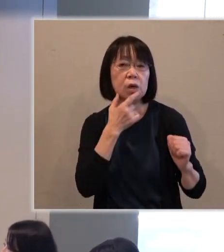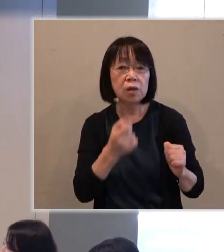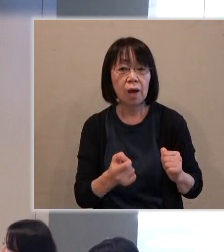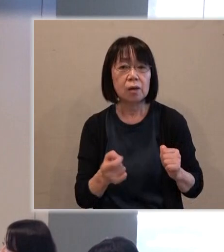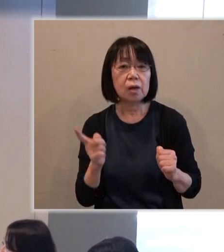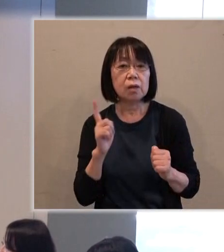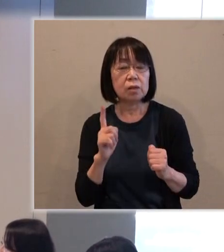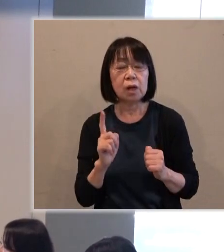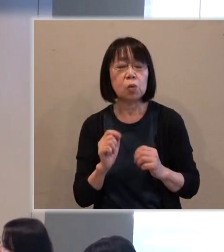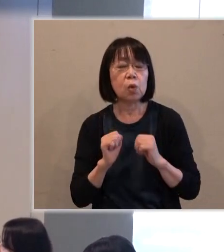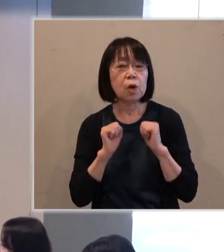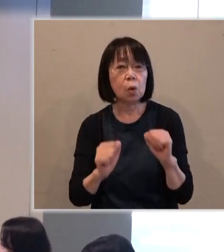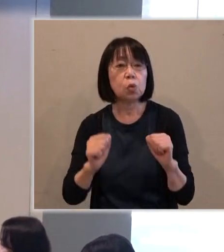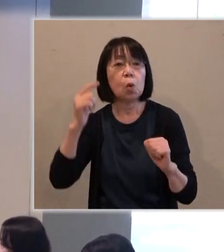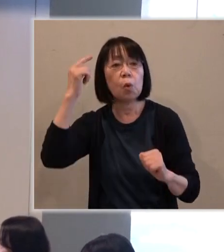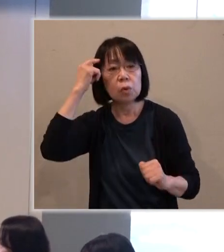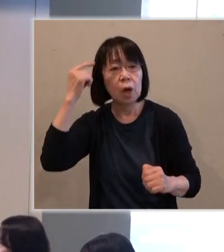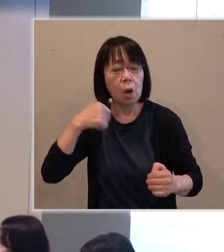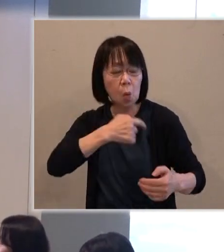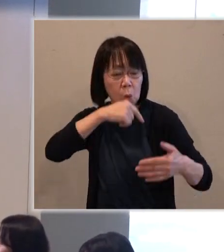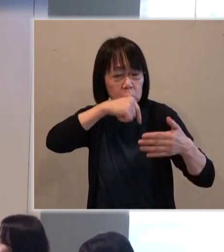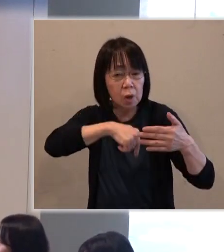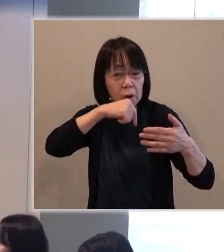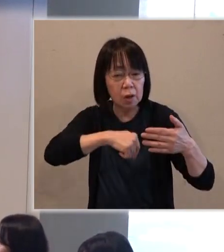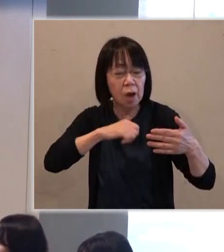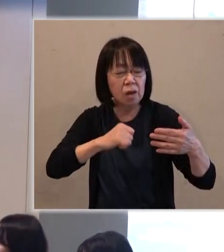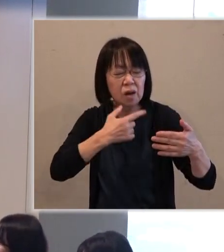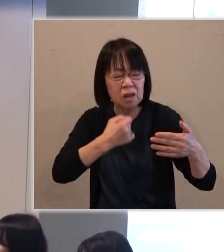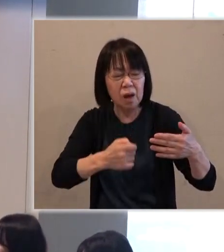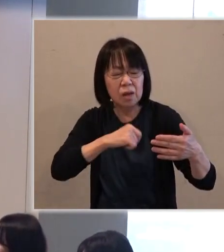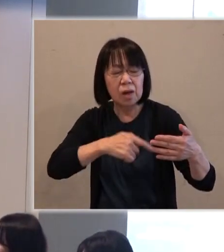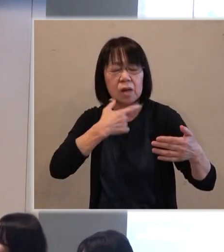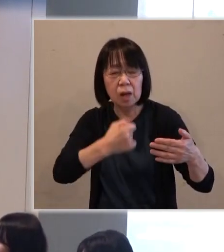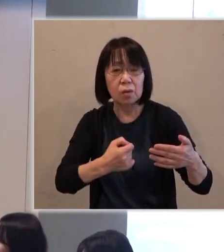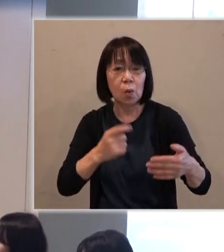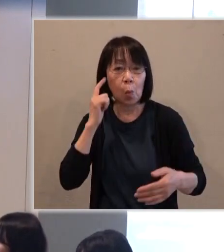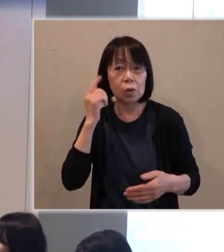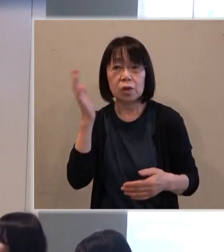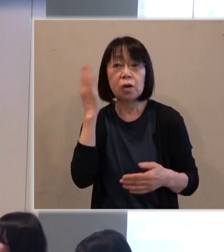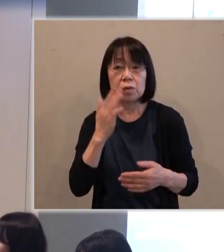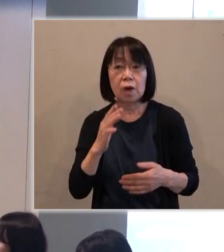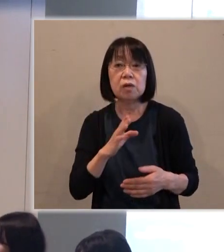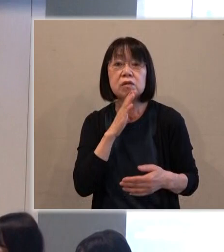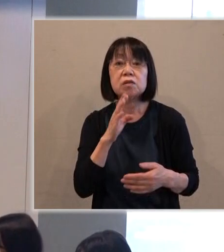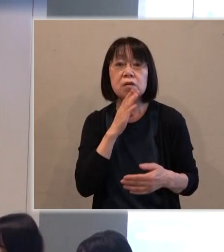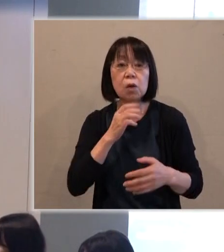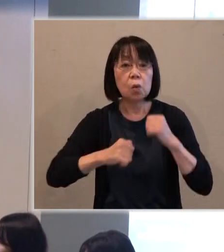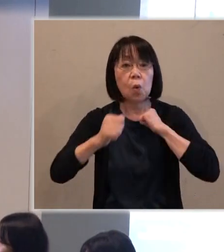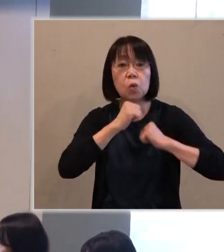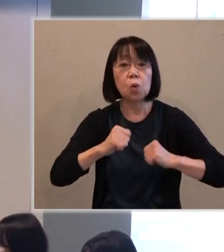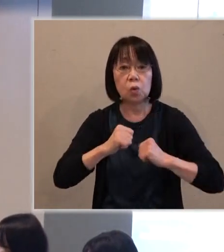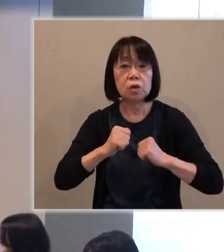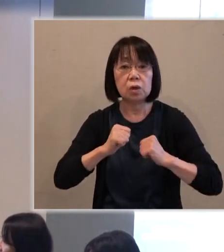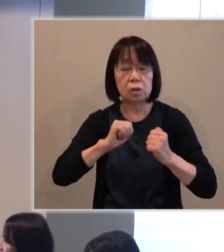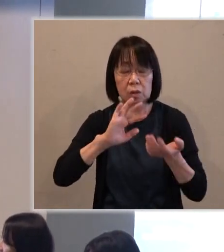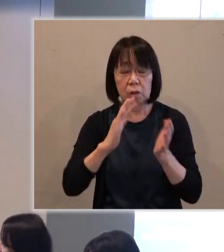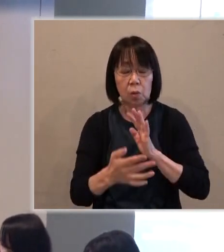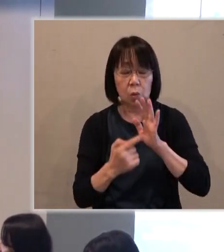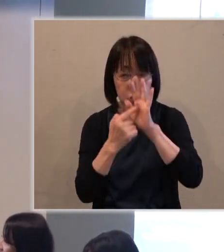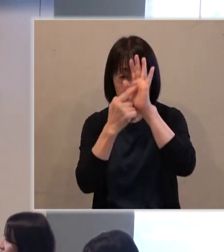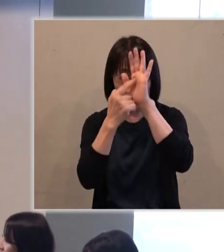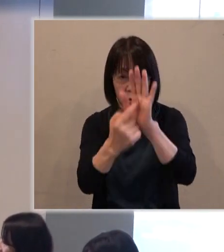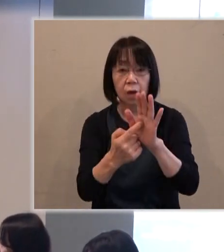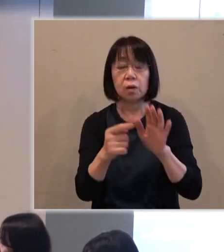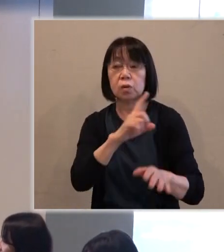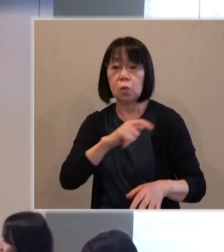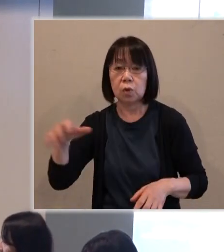ろうと思って心の中でやりたいやりたいと思ってるんじゃなくて、実際行動に移してもういろんなところに出てってね、